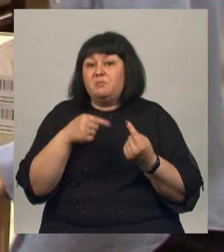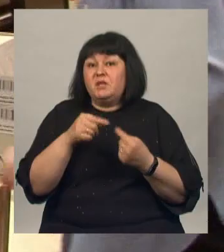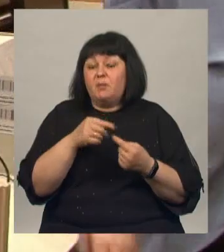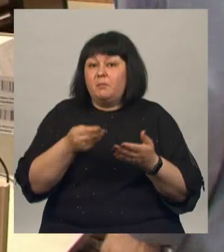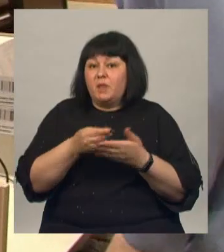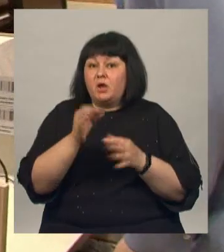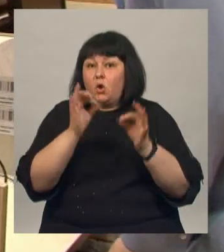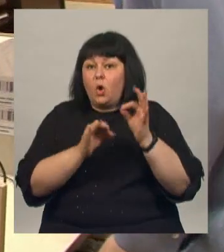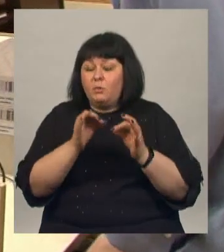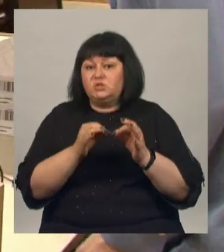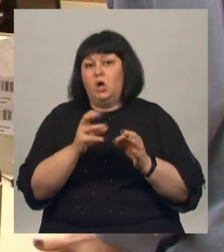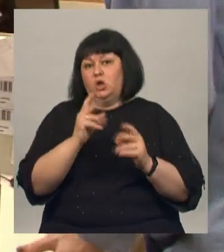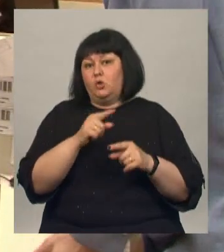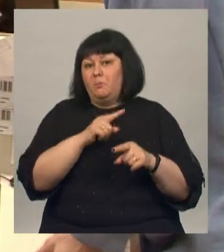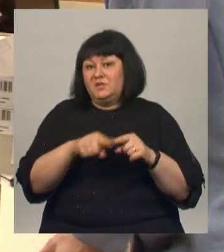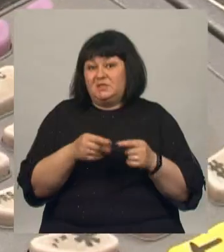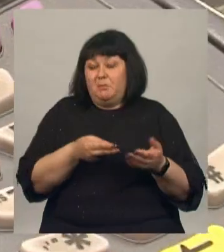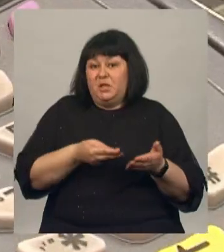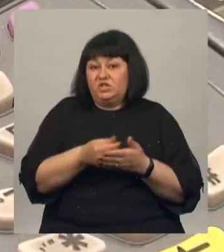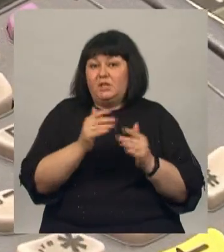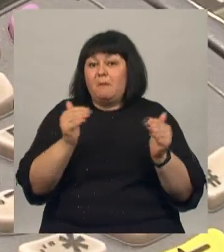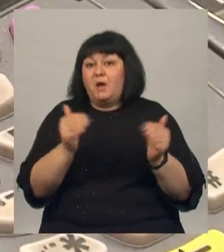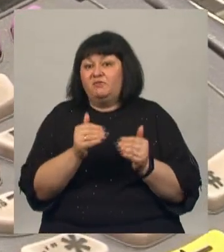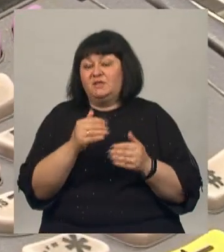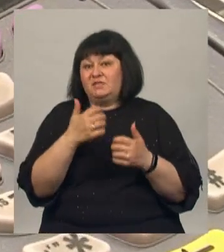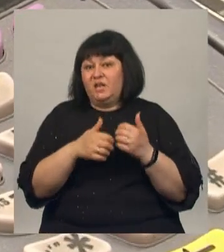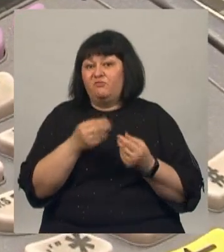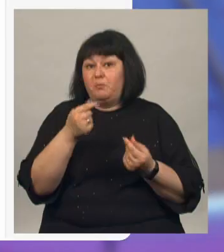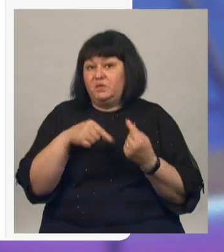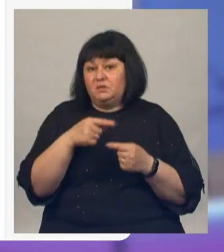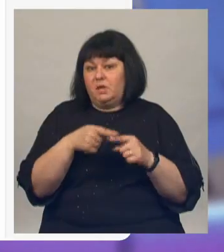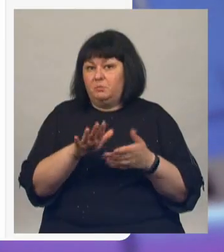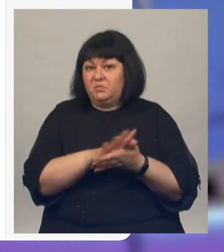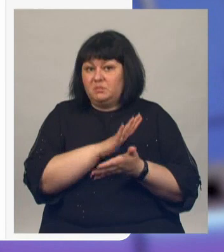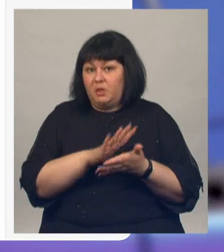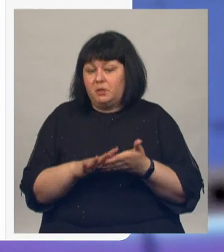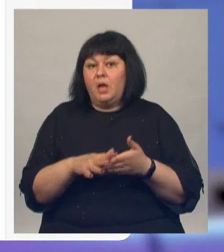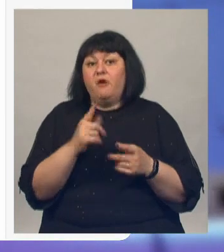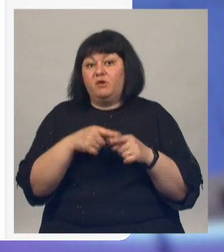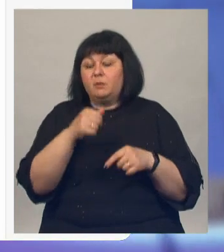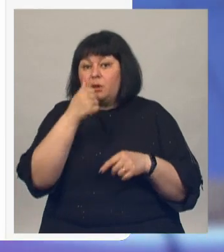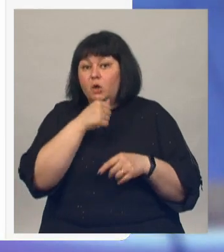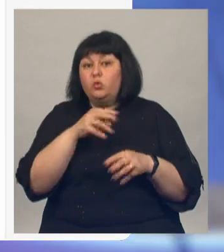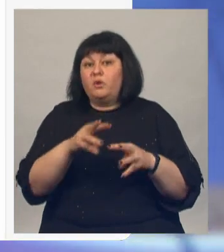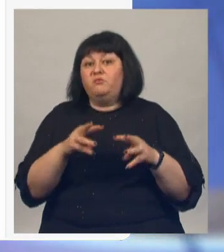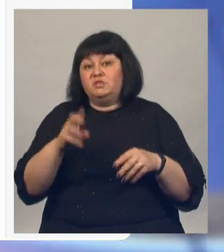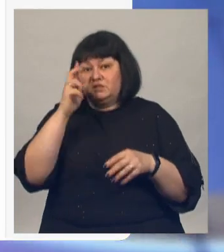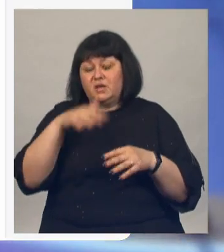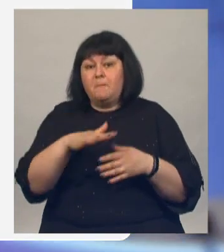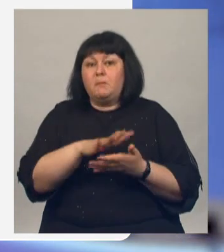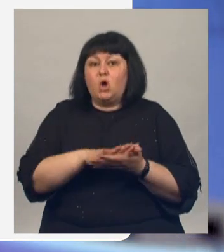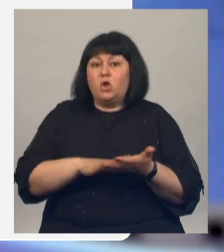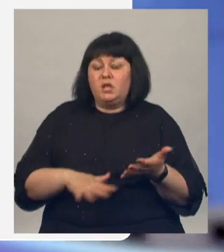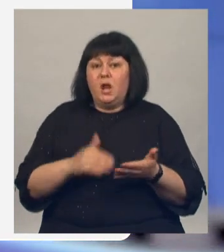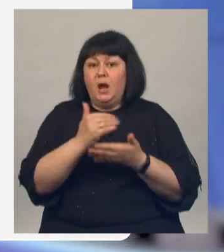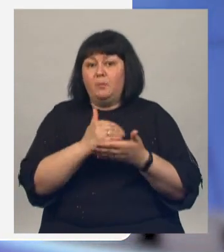операции в системе быстро в платежей для малого и среднего бизнеса сейчас бесплатный в этом году правительство страны продлила программу